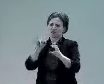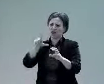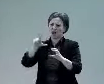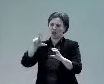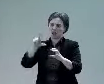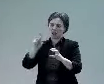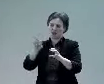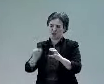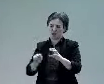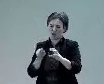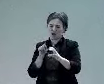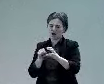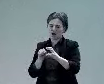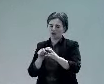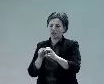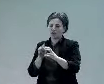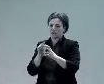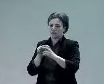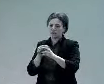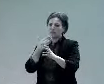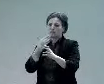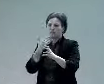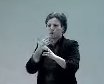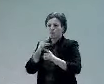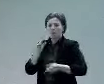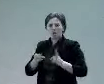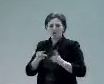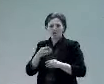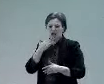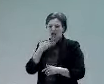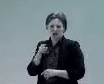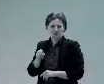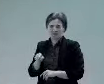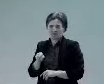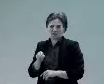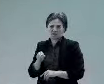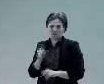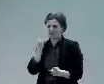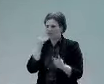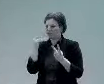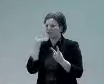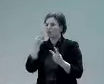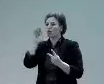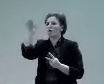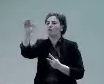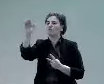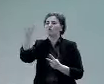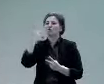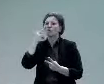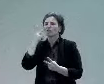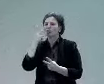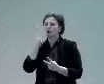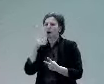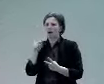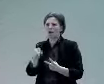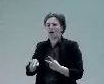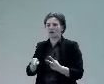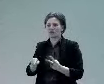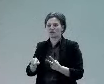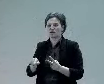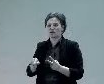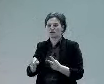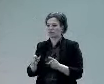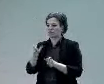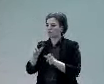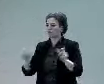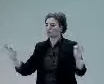bisogna riconoscere che è mancata in questi anni la politica, è mancata la capacità di visione di lungo termine, di mettere tutte le parti attorno a